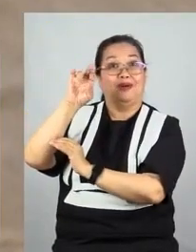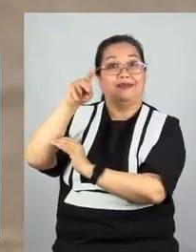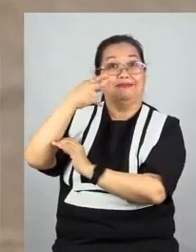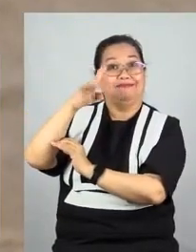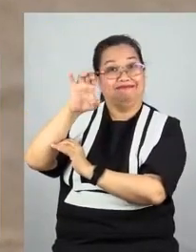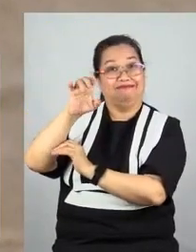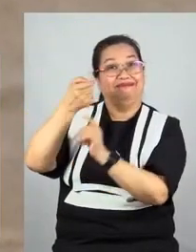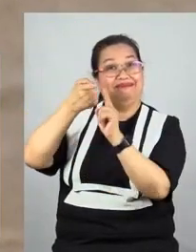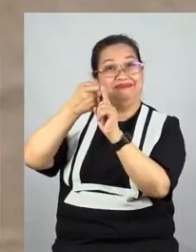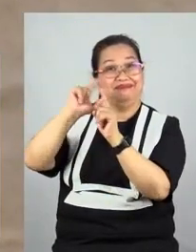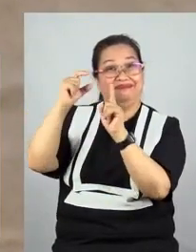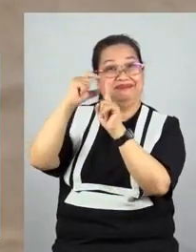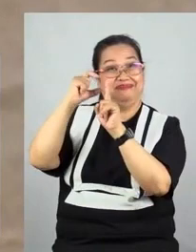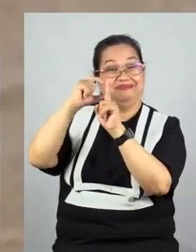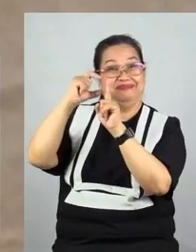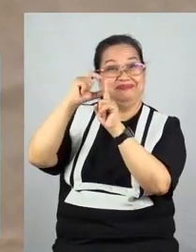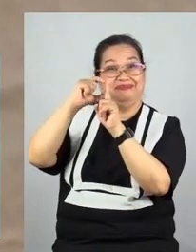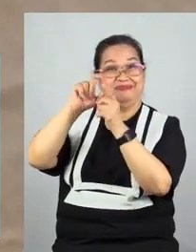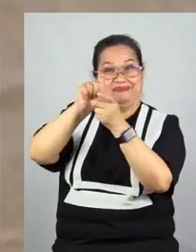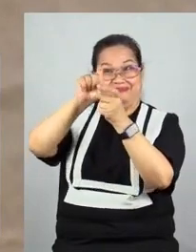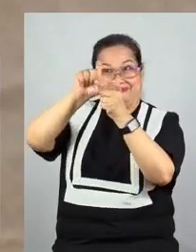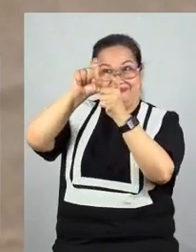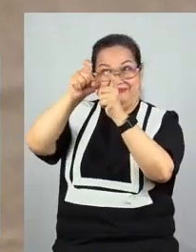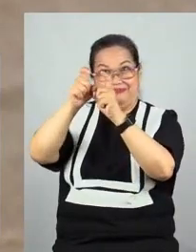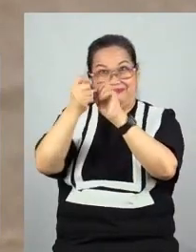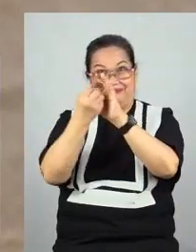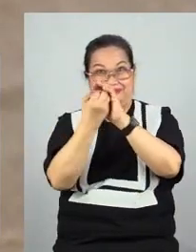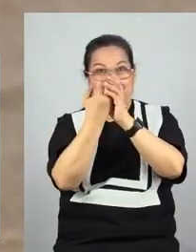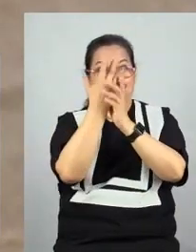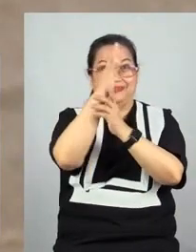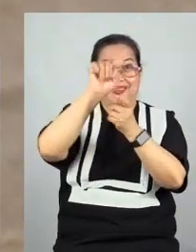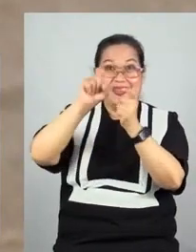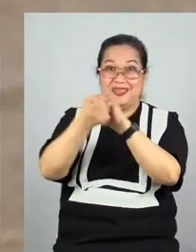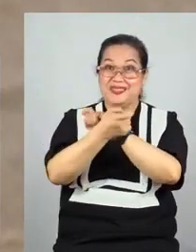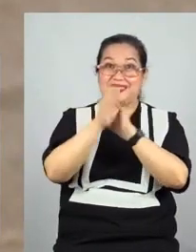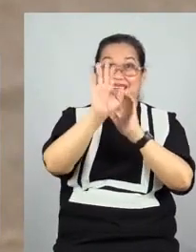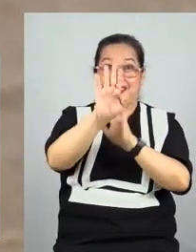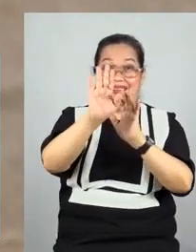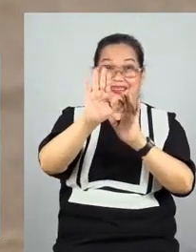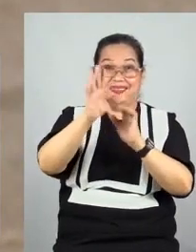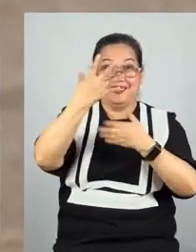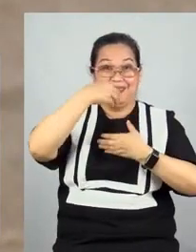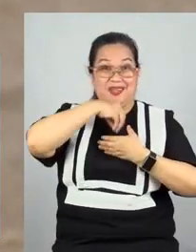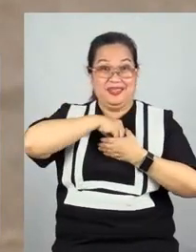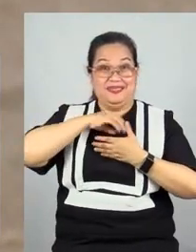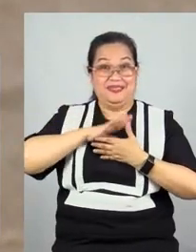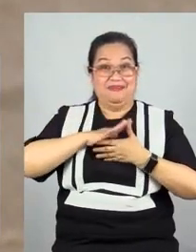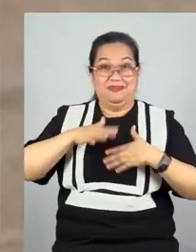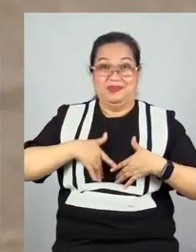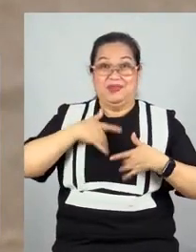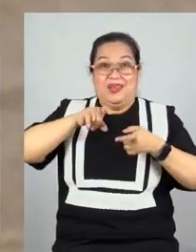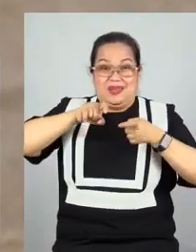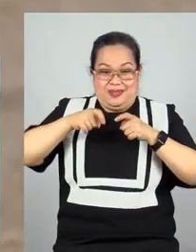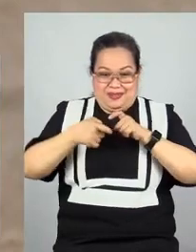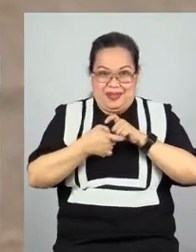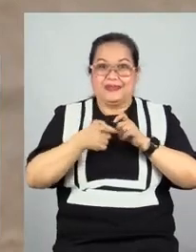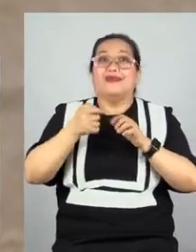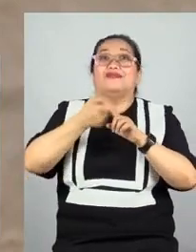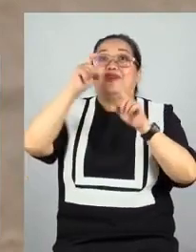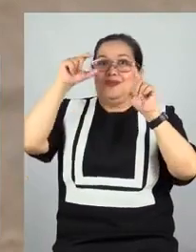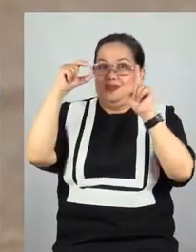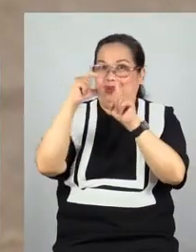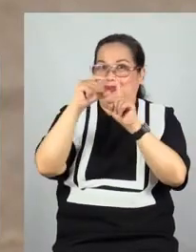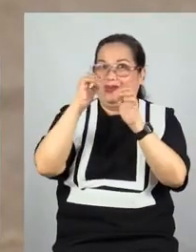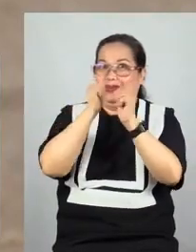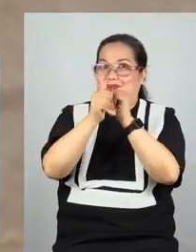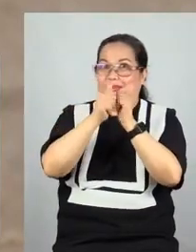Doon po nagmumula yung salitang metamorphosis, yung babaguhin mo yung iyong kalooban. No? So ang ibig